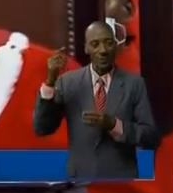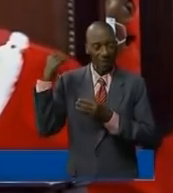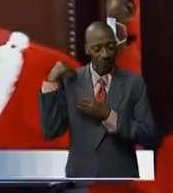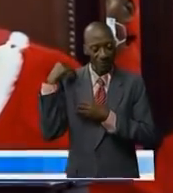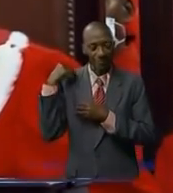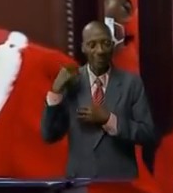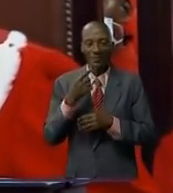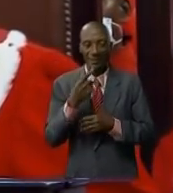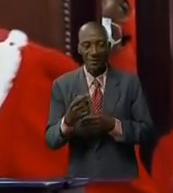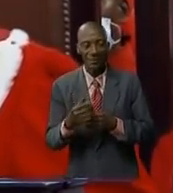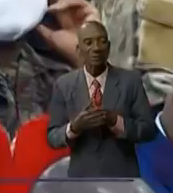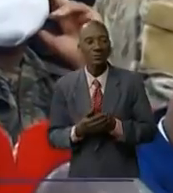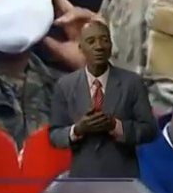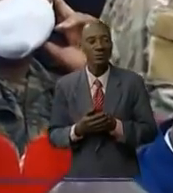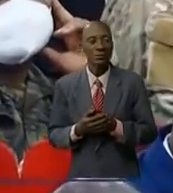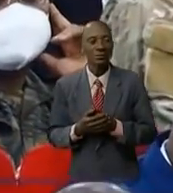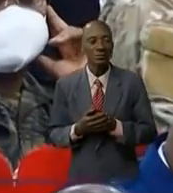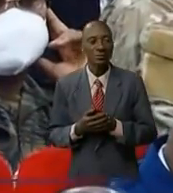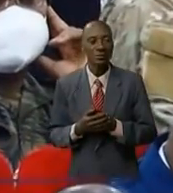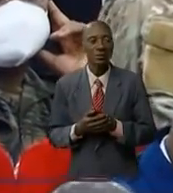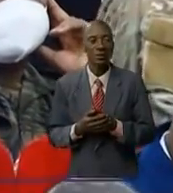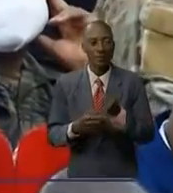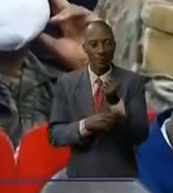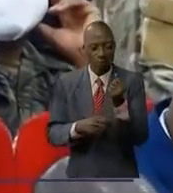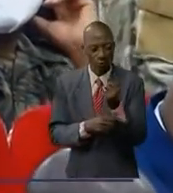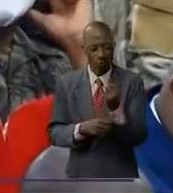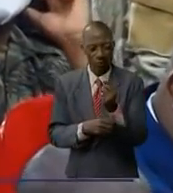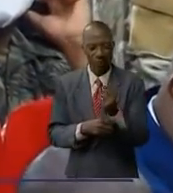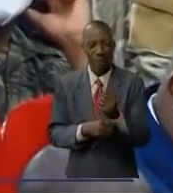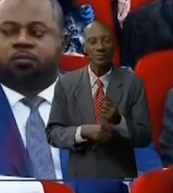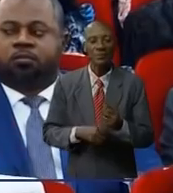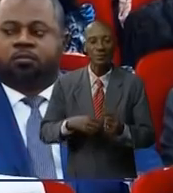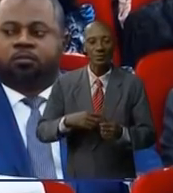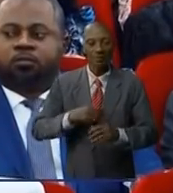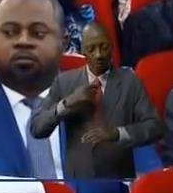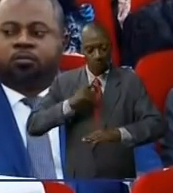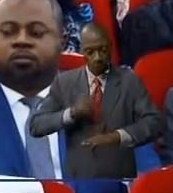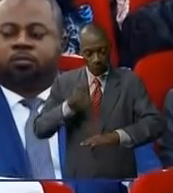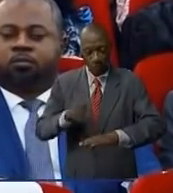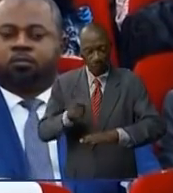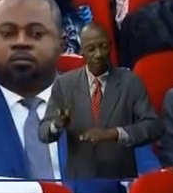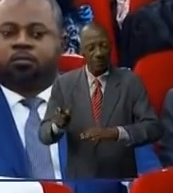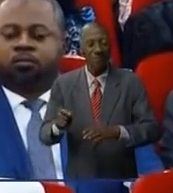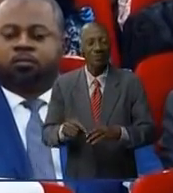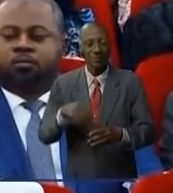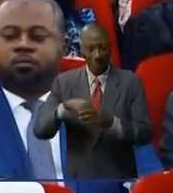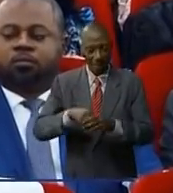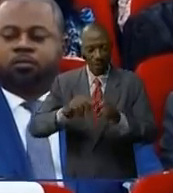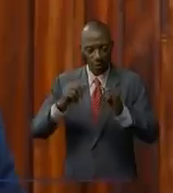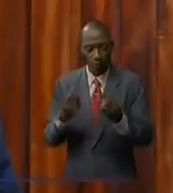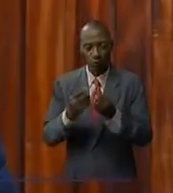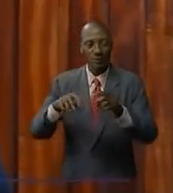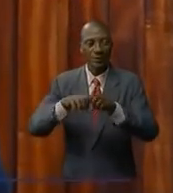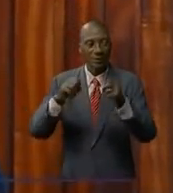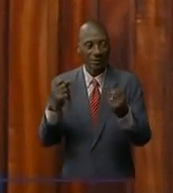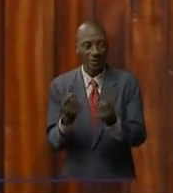aspire à l'acquisition d'une concession foncière auprès de l'État,